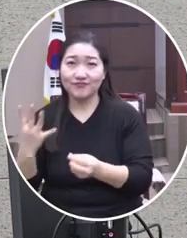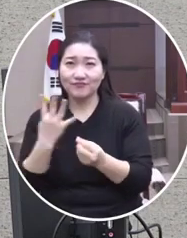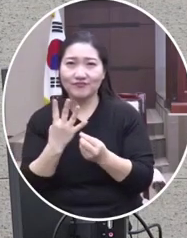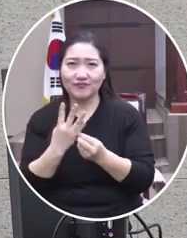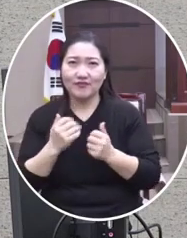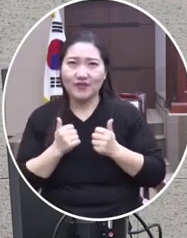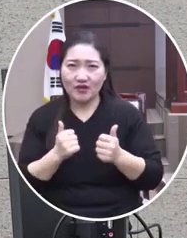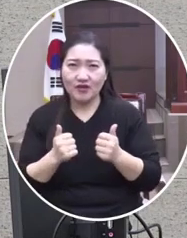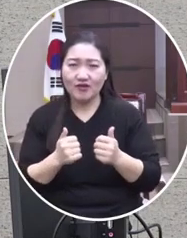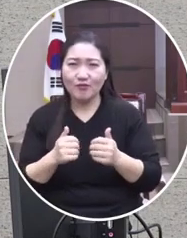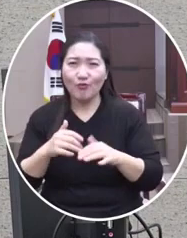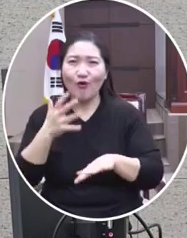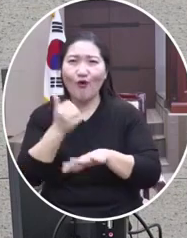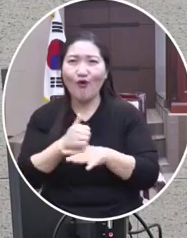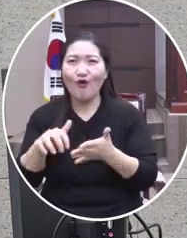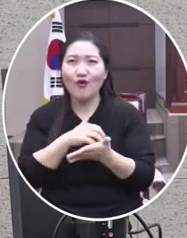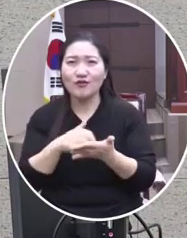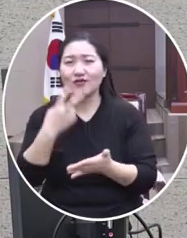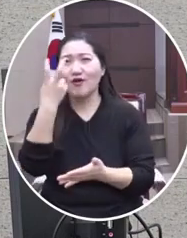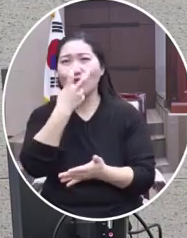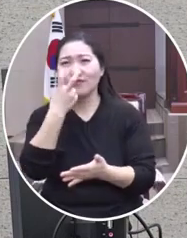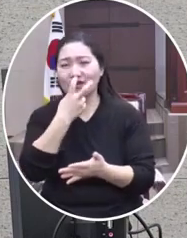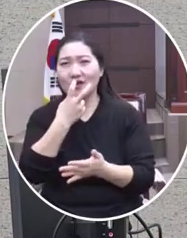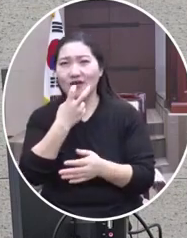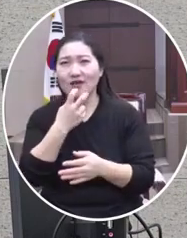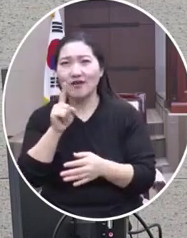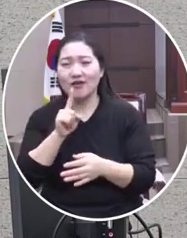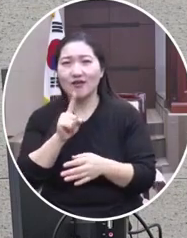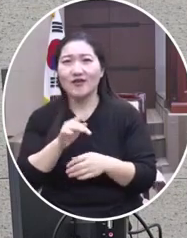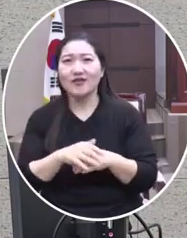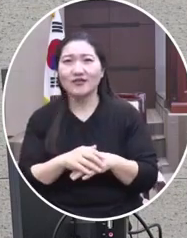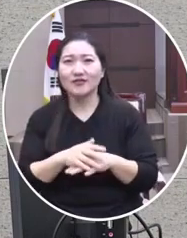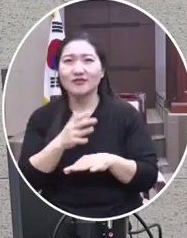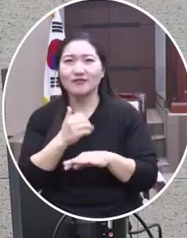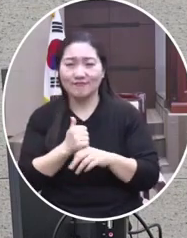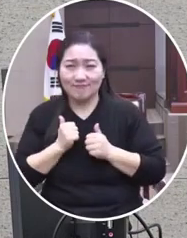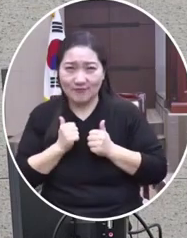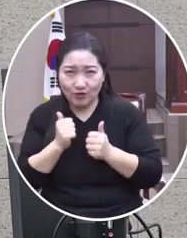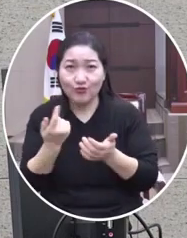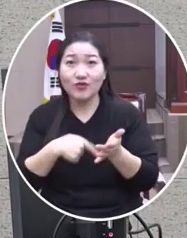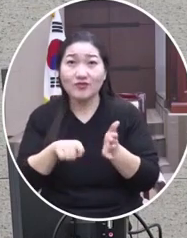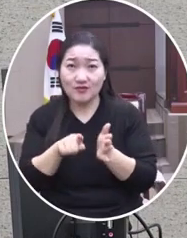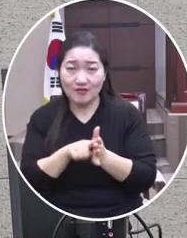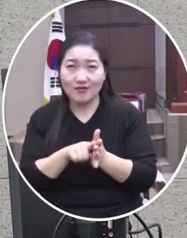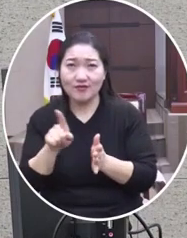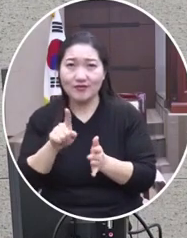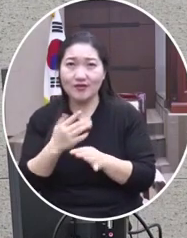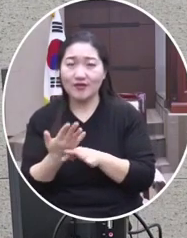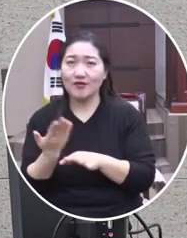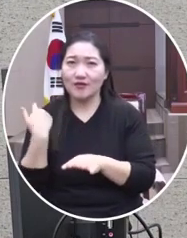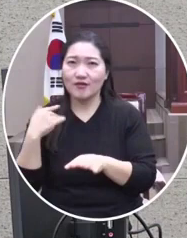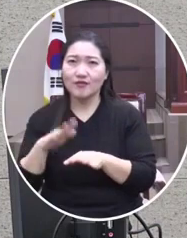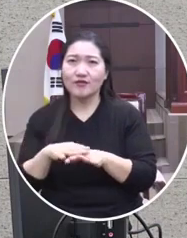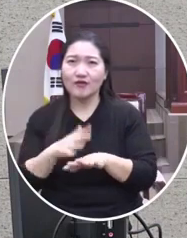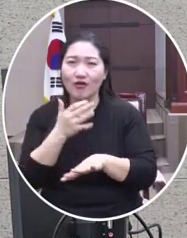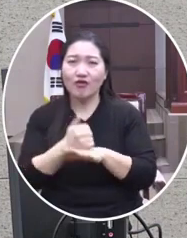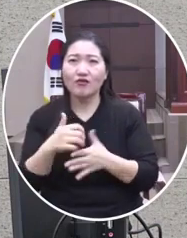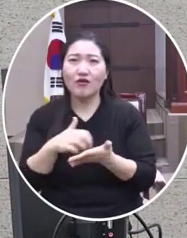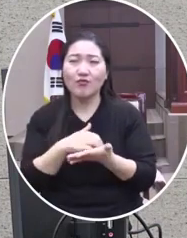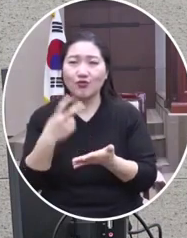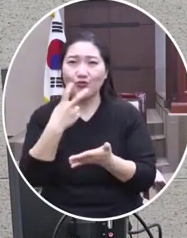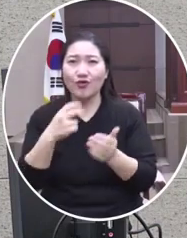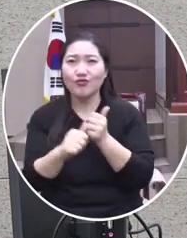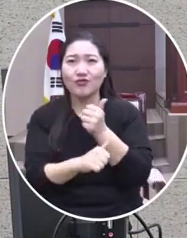있는 결산검사 추진입니다 결산 검사에 시를 다지기 위하여 지난해 결산검사